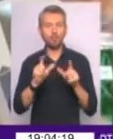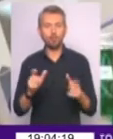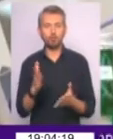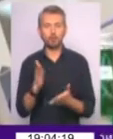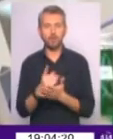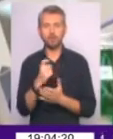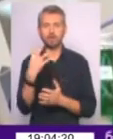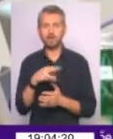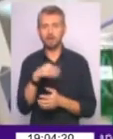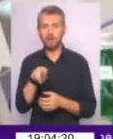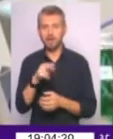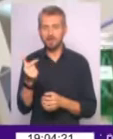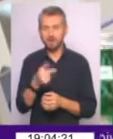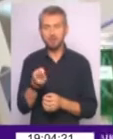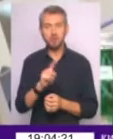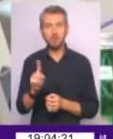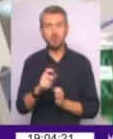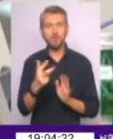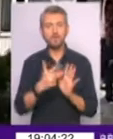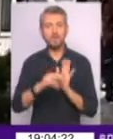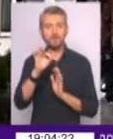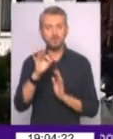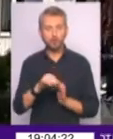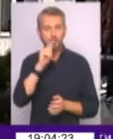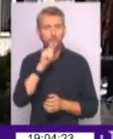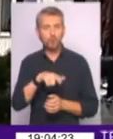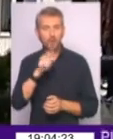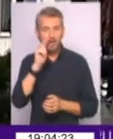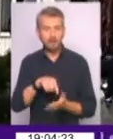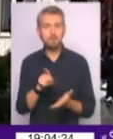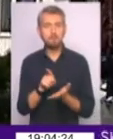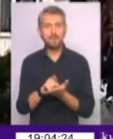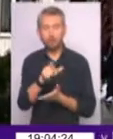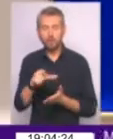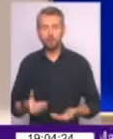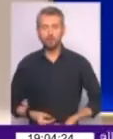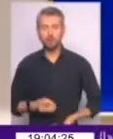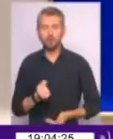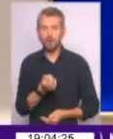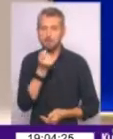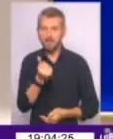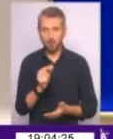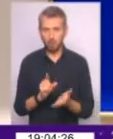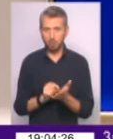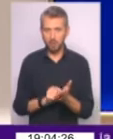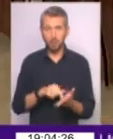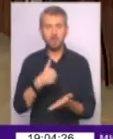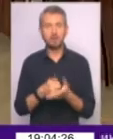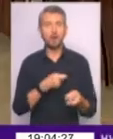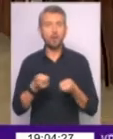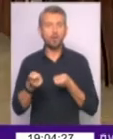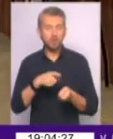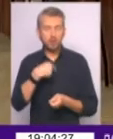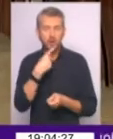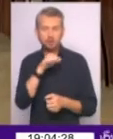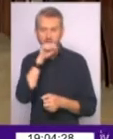140 мільярдів гривень, при тому, що 80% українських пенсіонерів живуть на мінімальну виплату. Глава уряду переконує, що